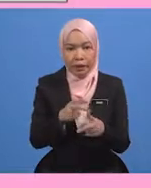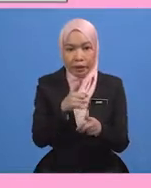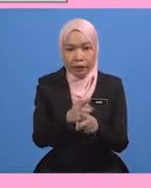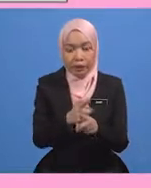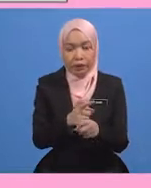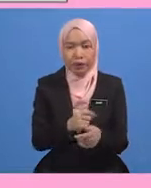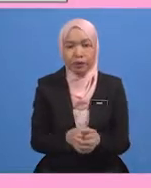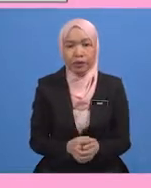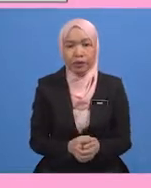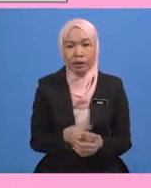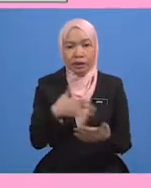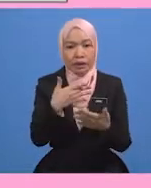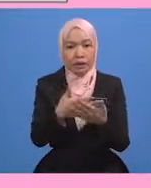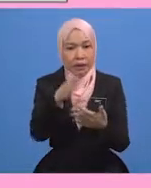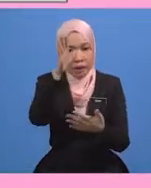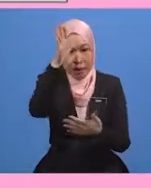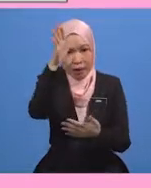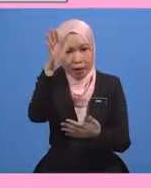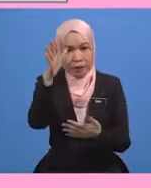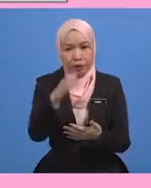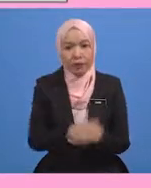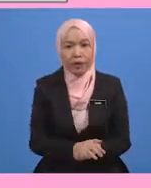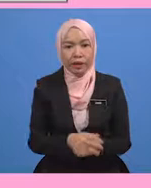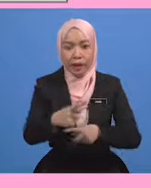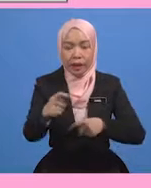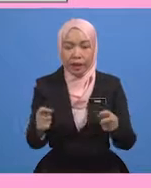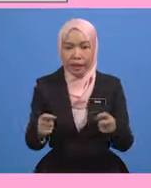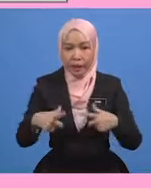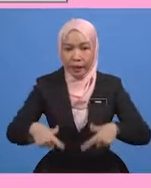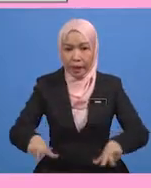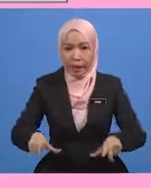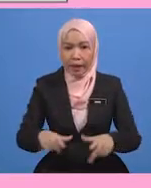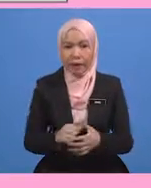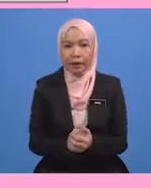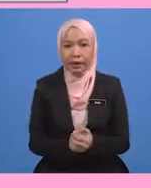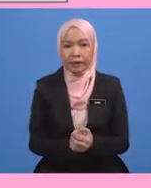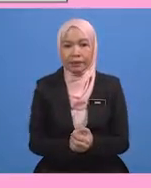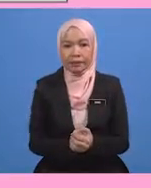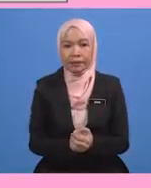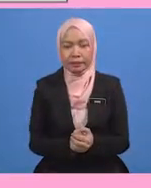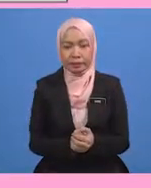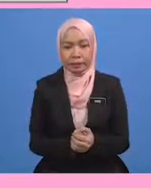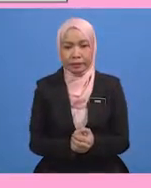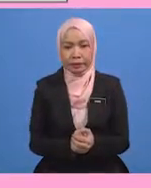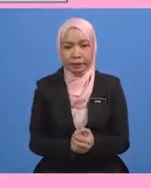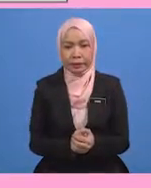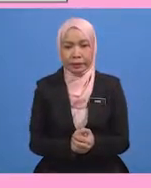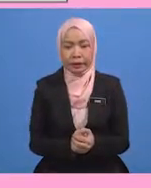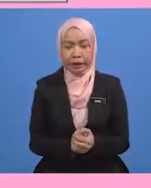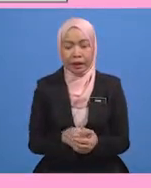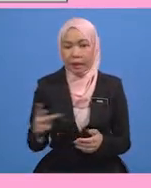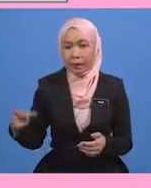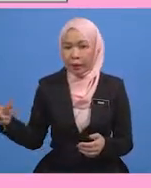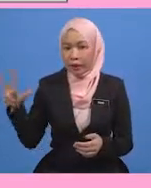sehingga datuknya. Perkara kedua, tempat lahir atau asal tokoh tersebut. Perkara